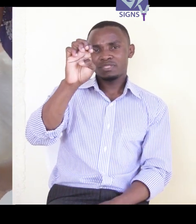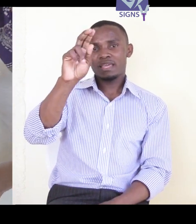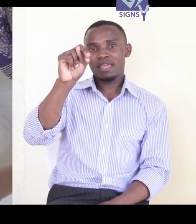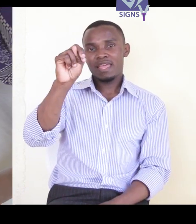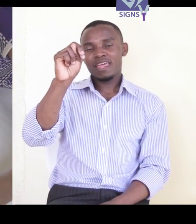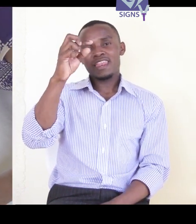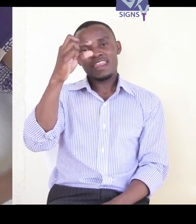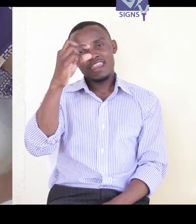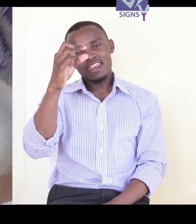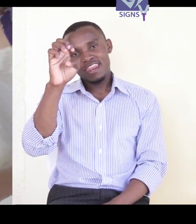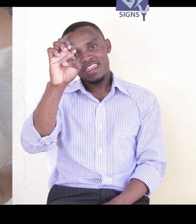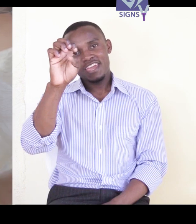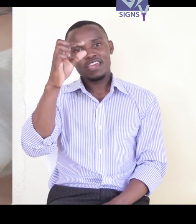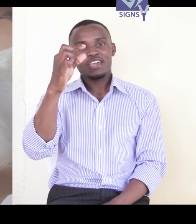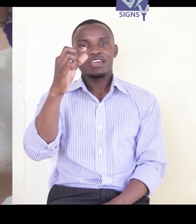sababu